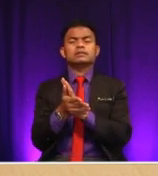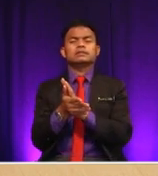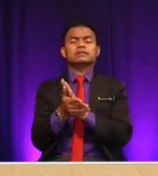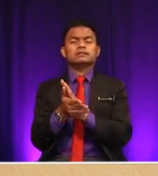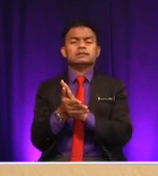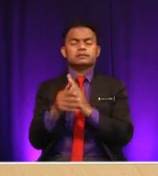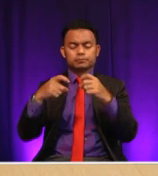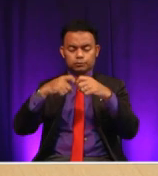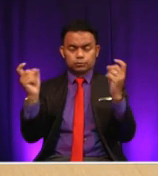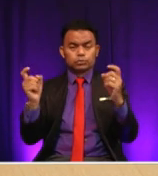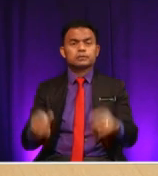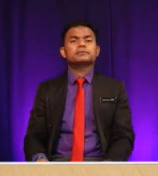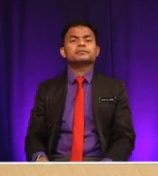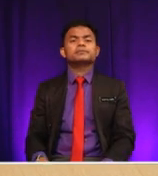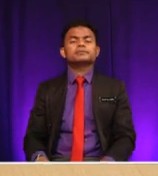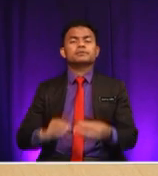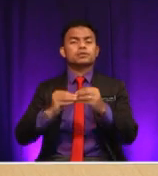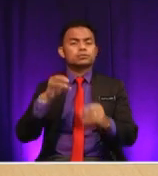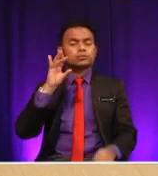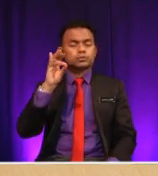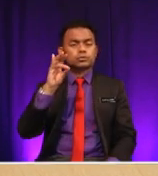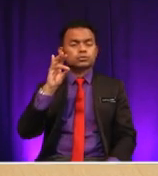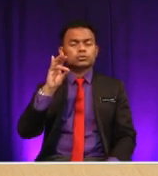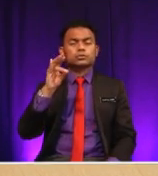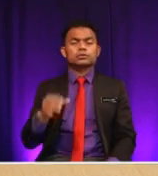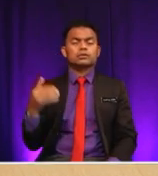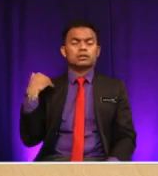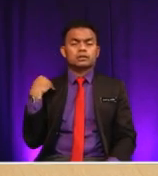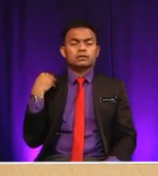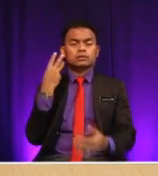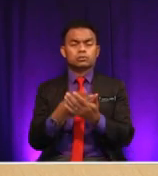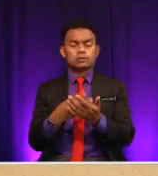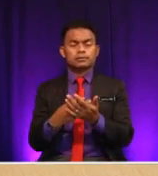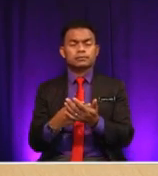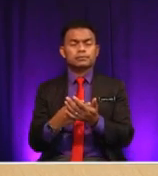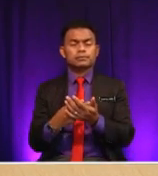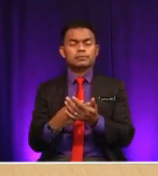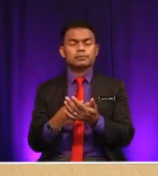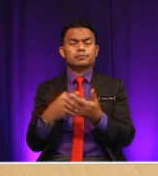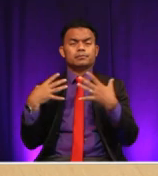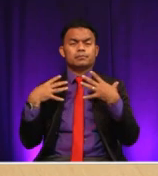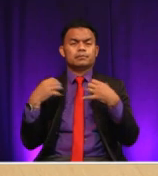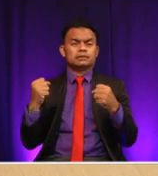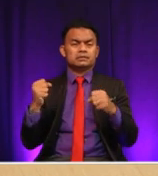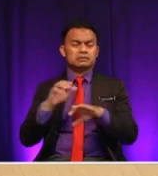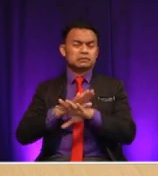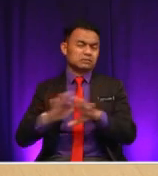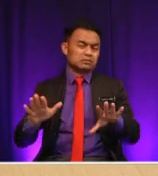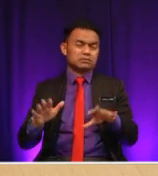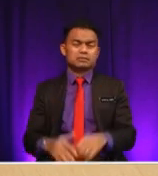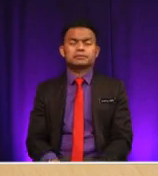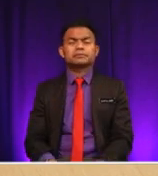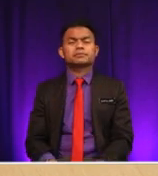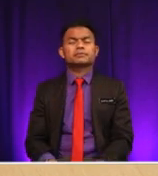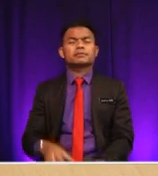rangkap yang ketujuh ada uang badan tak sehat tidak bernikmat apa dibuat jadi sekiranya kita tidak